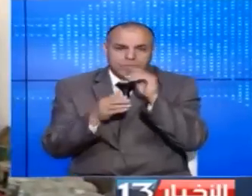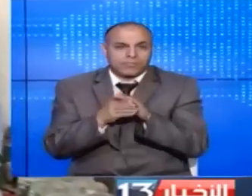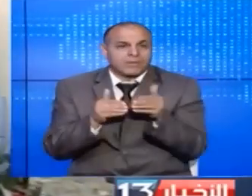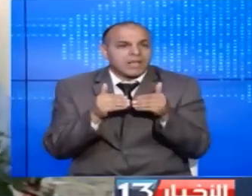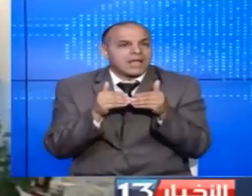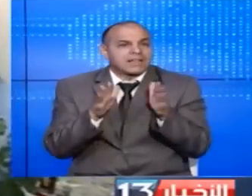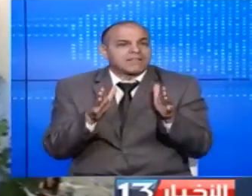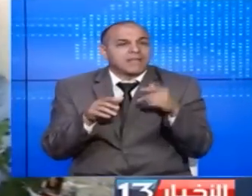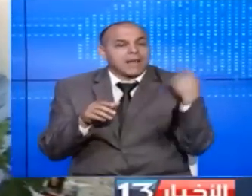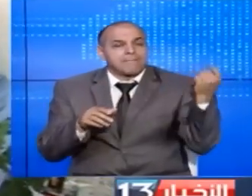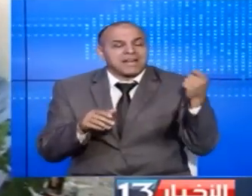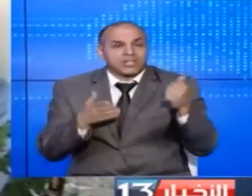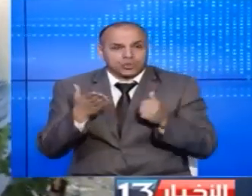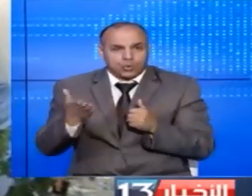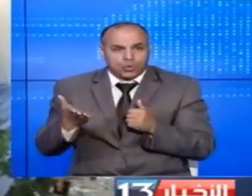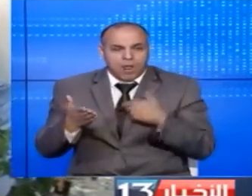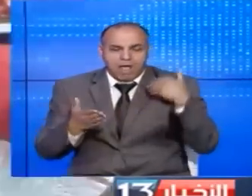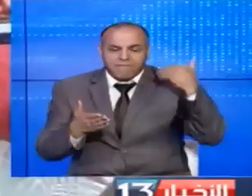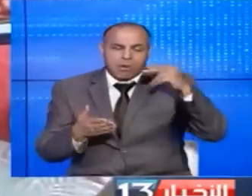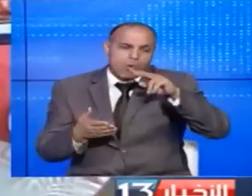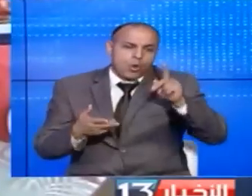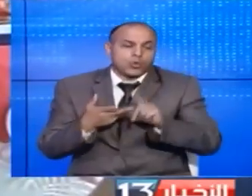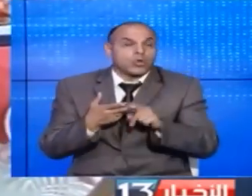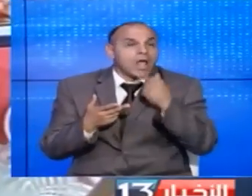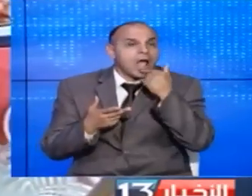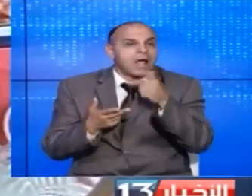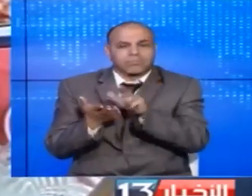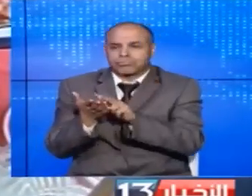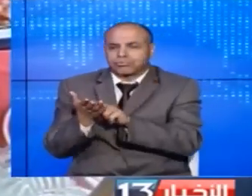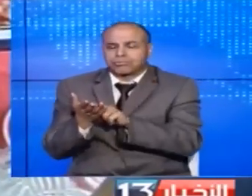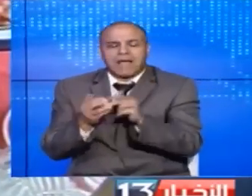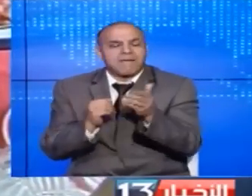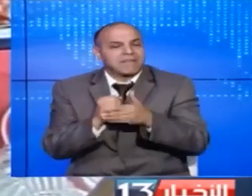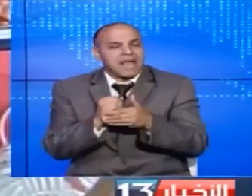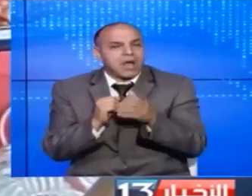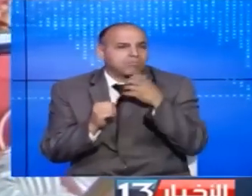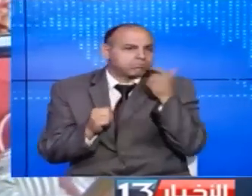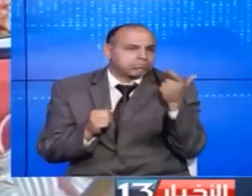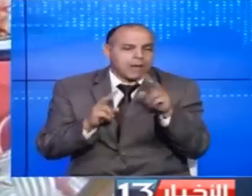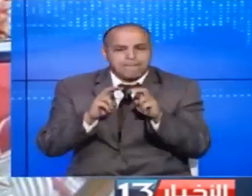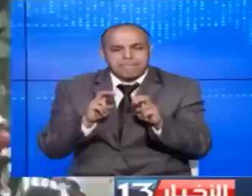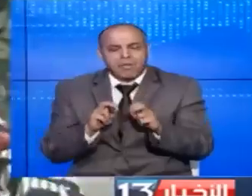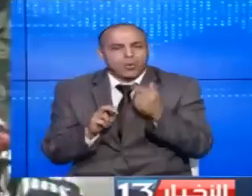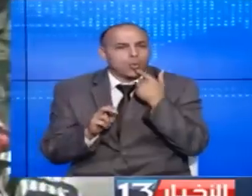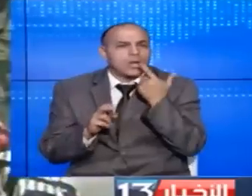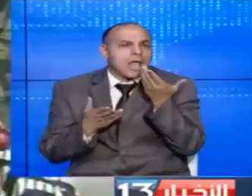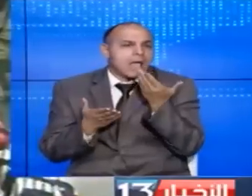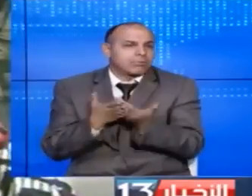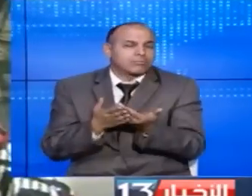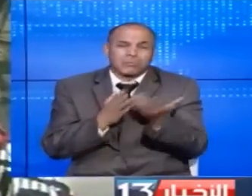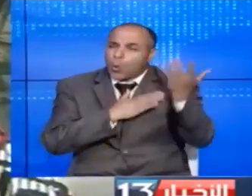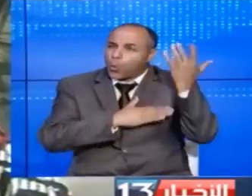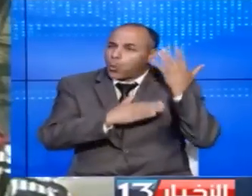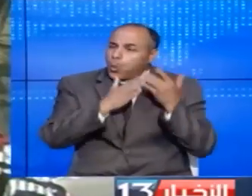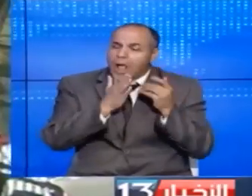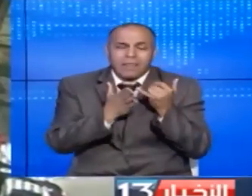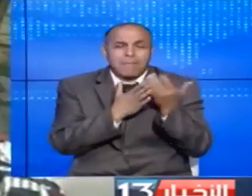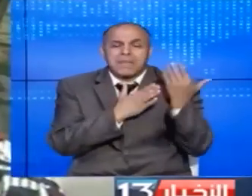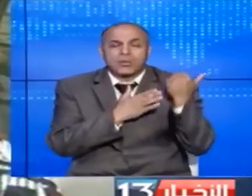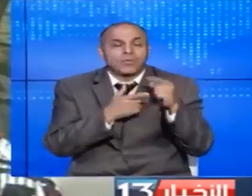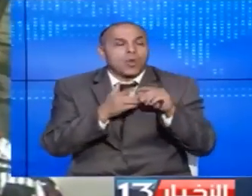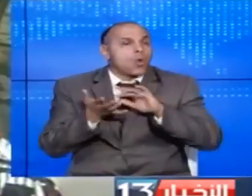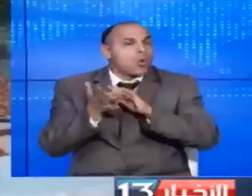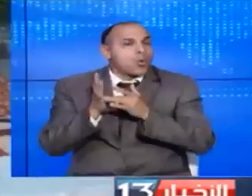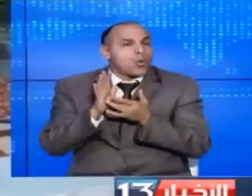مثل هذه المهرجانات افاقا اخرى لتثمين المنتوجات الفلاحيه والبحث في اعاده الاعتبار للموروث اللامادي في